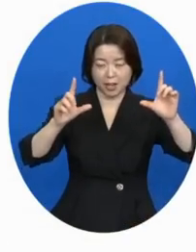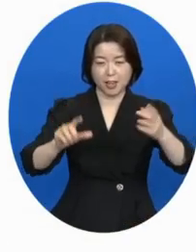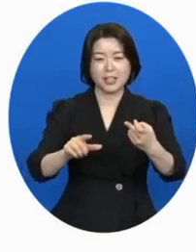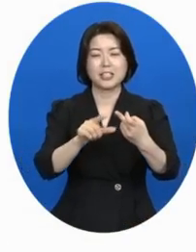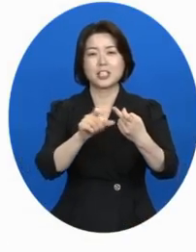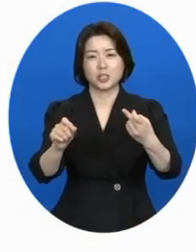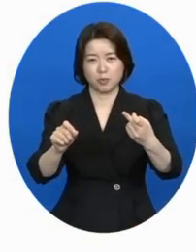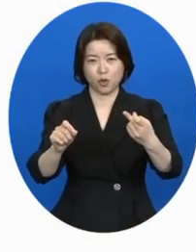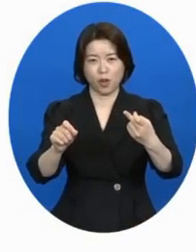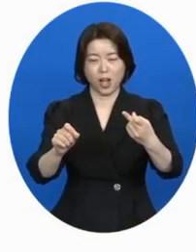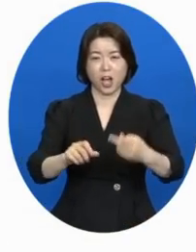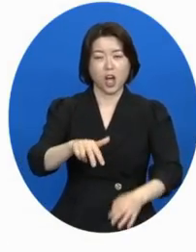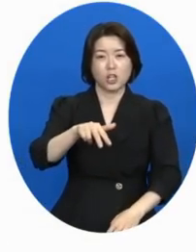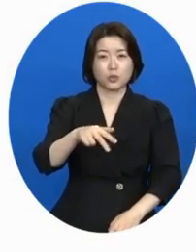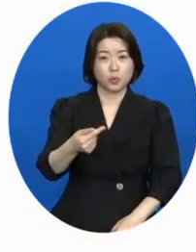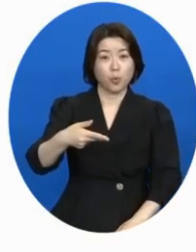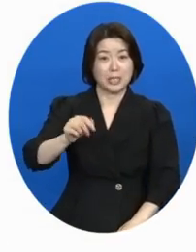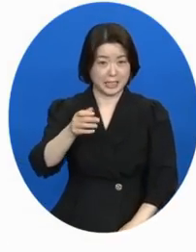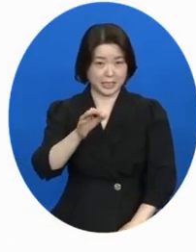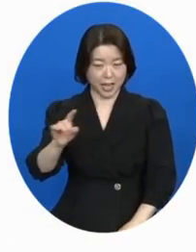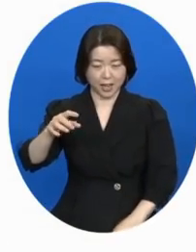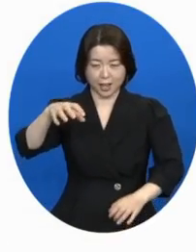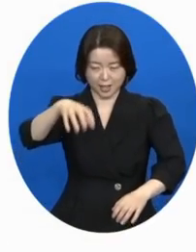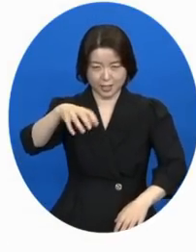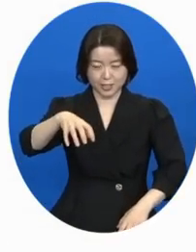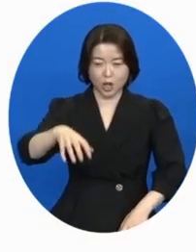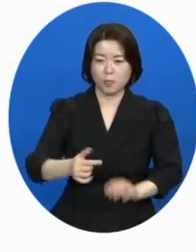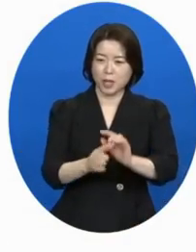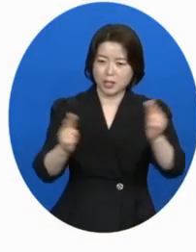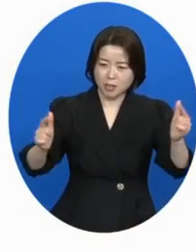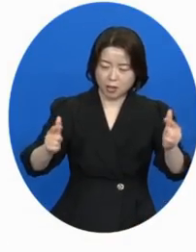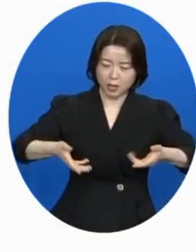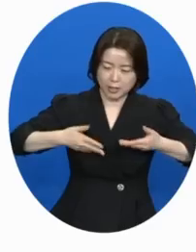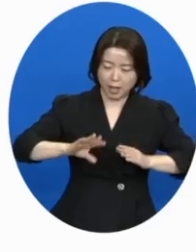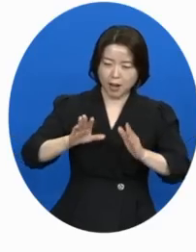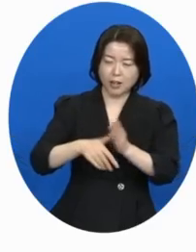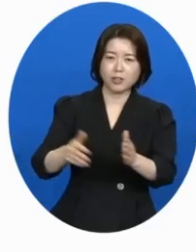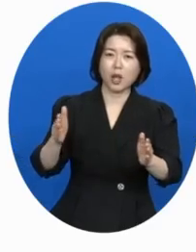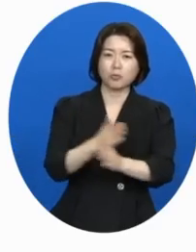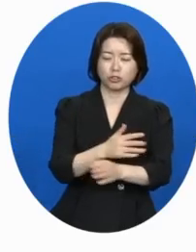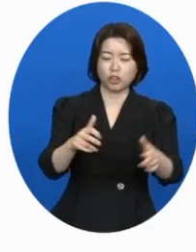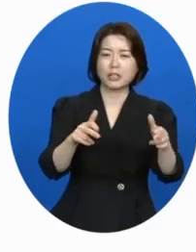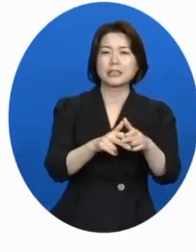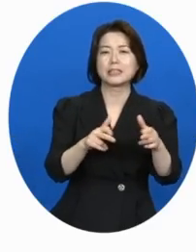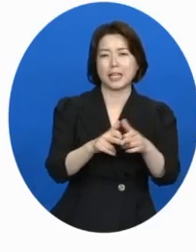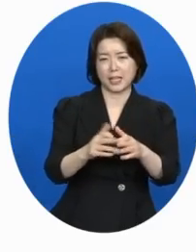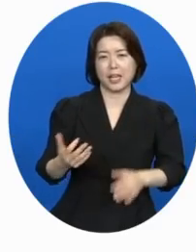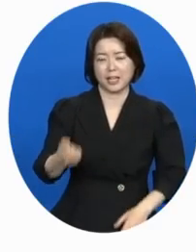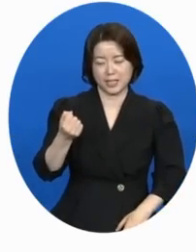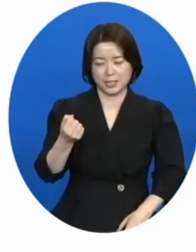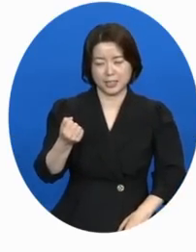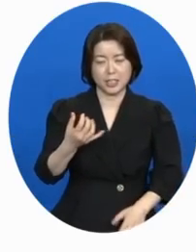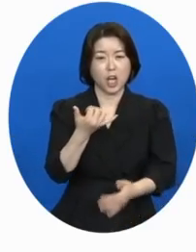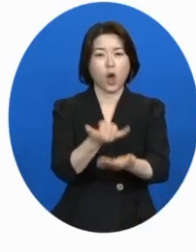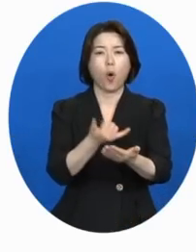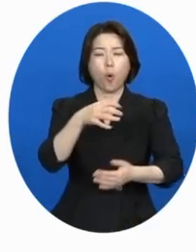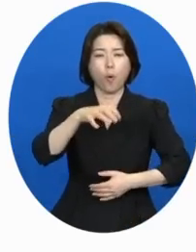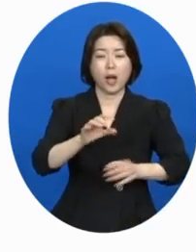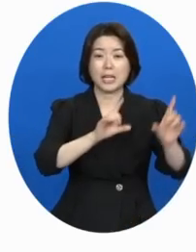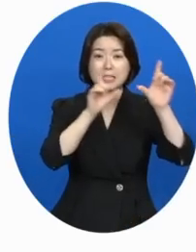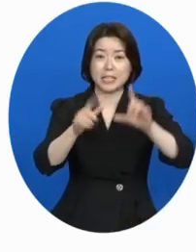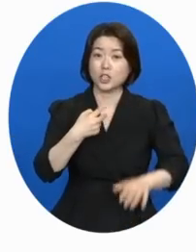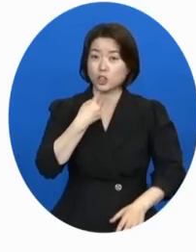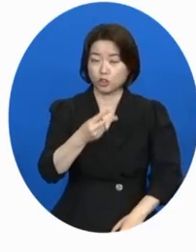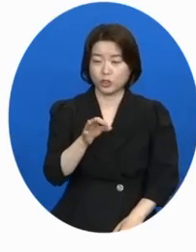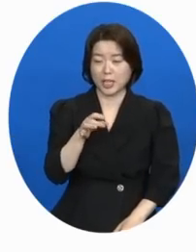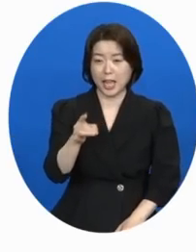12월 그루지아에서 여러 선천성 장애로 고아원에 살던 두 살